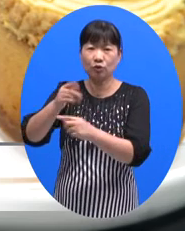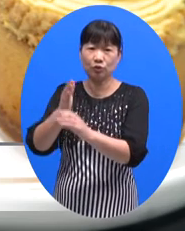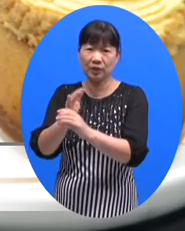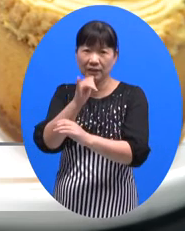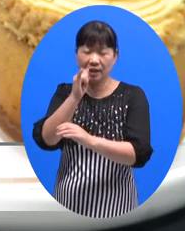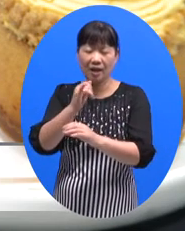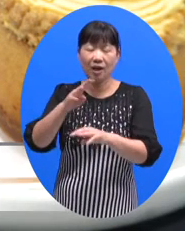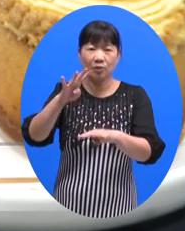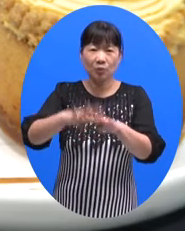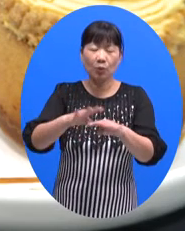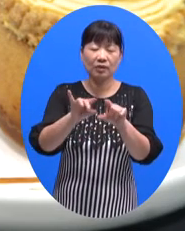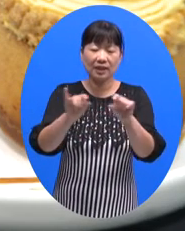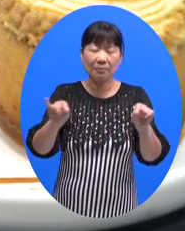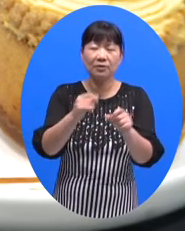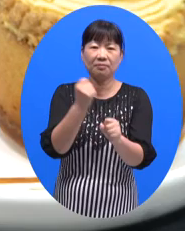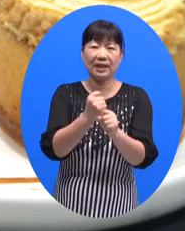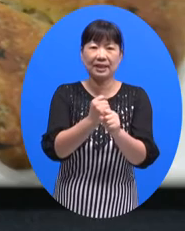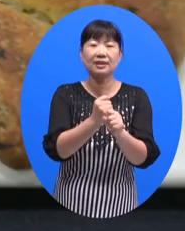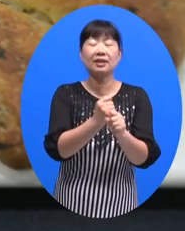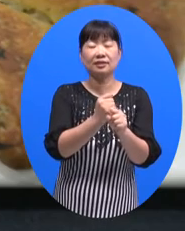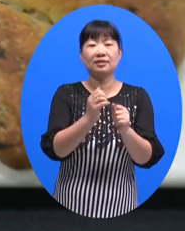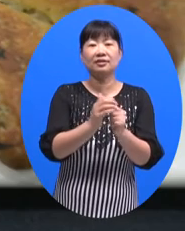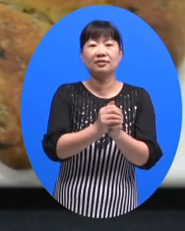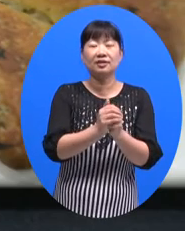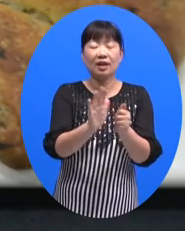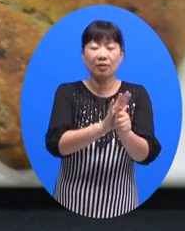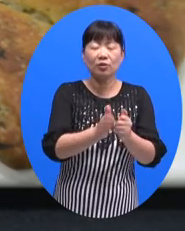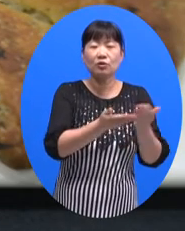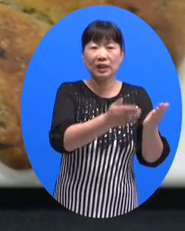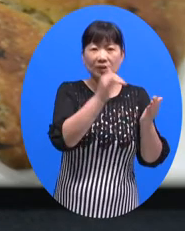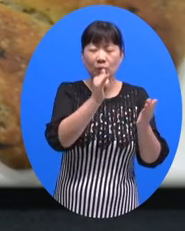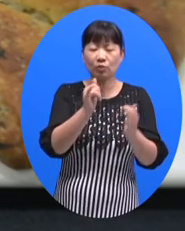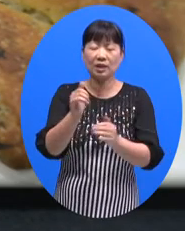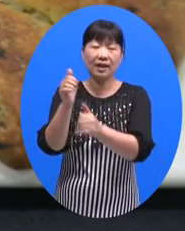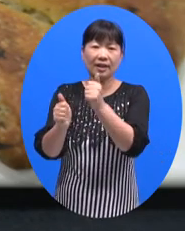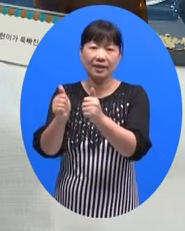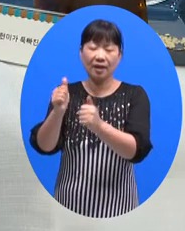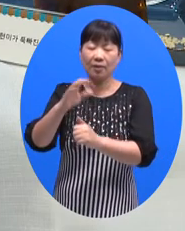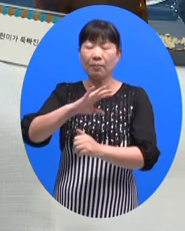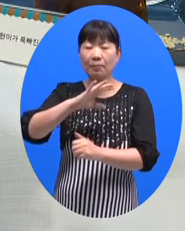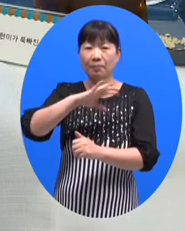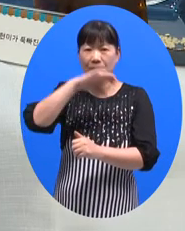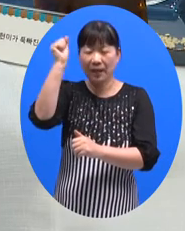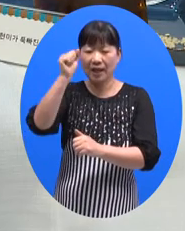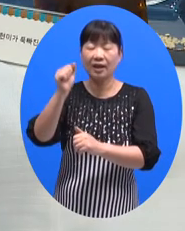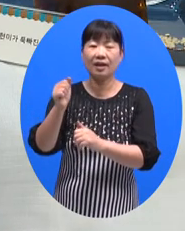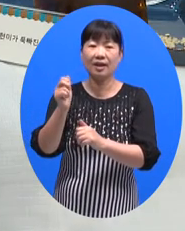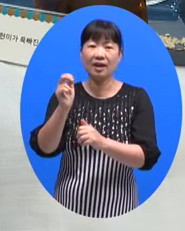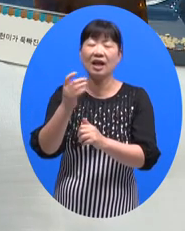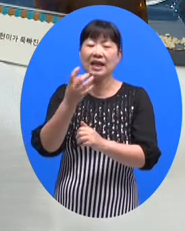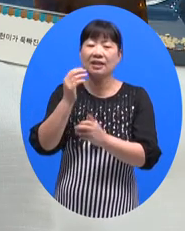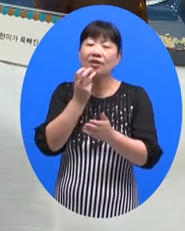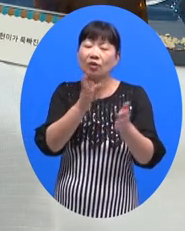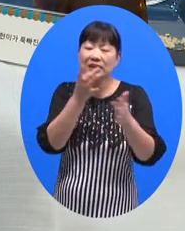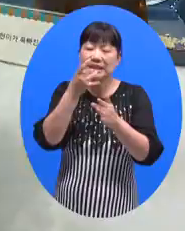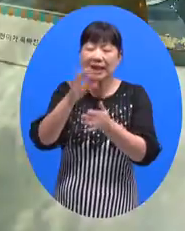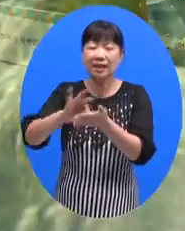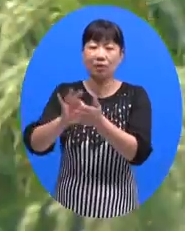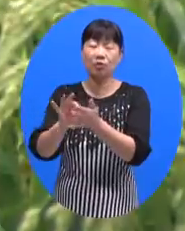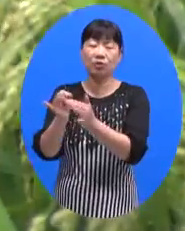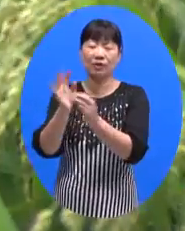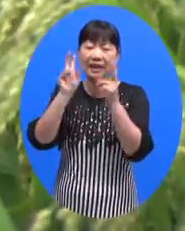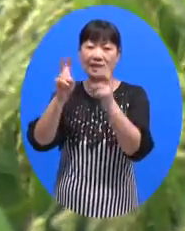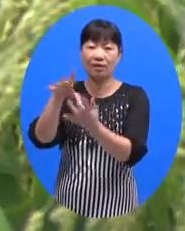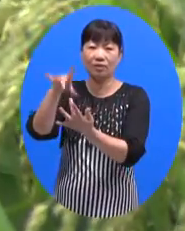종합 가공 센터 도 지원하며 싸이 베이킹 콘테스트 수상자 중 경기 미사용 개 백인은 업체를 선정해 지원할 계획입니다